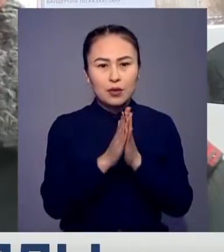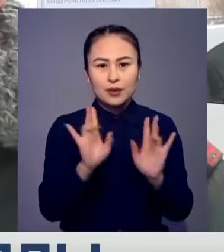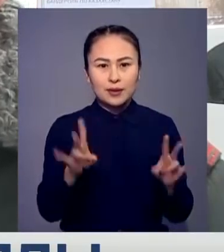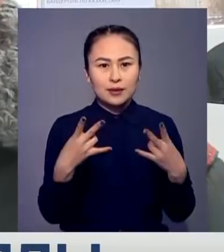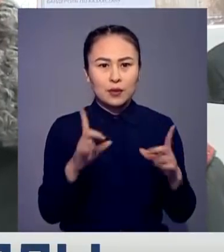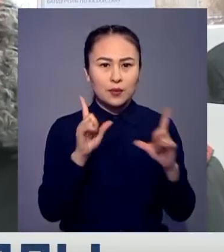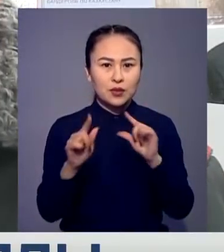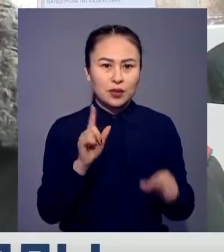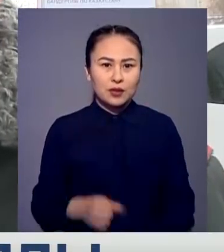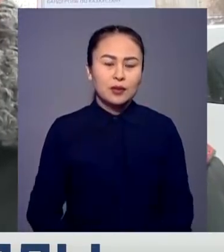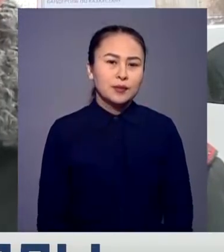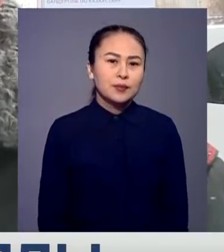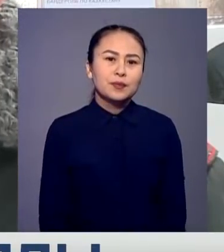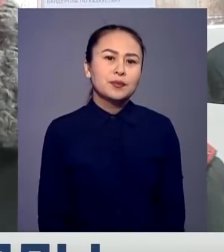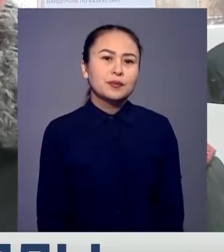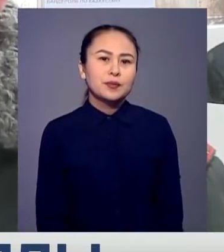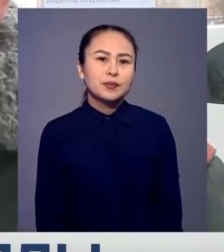береміз.